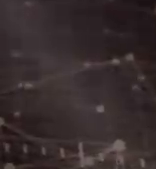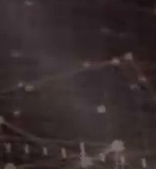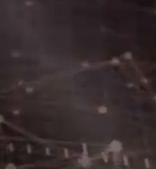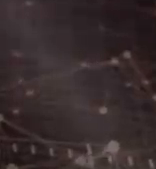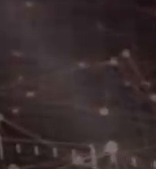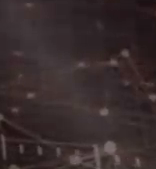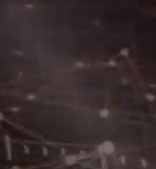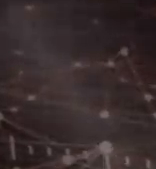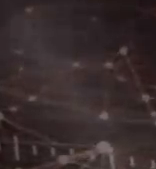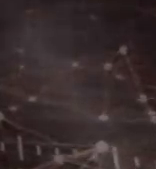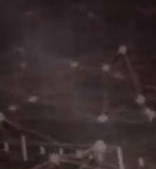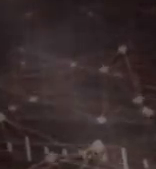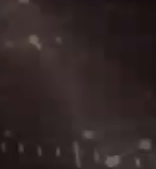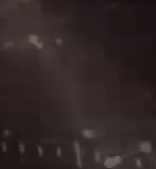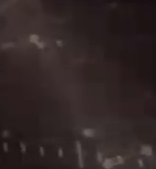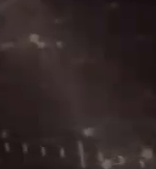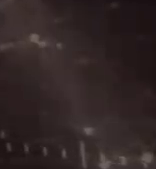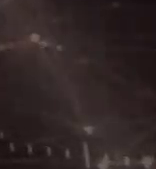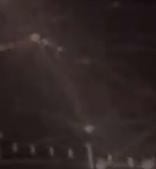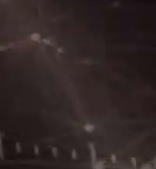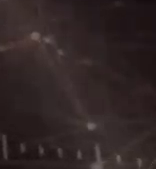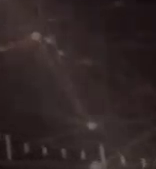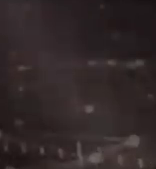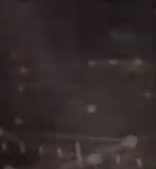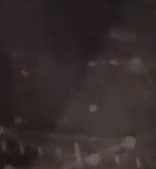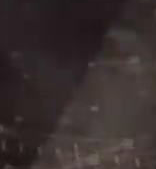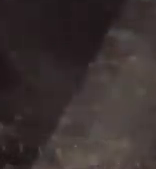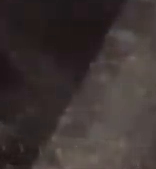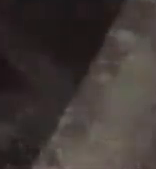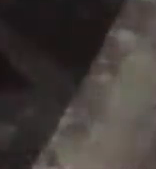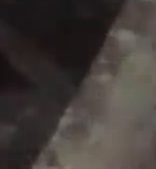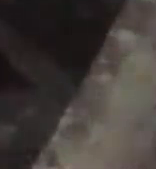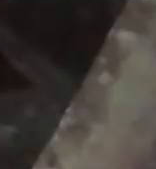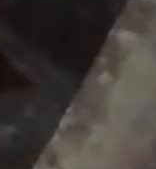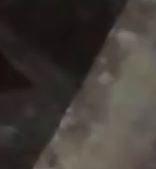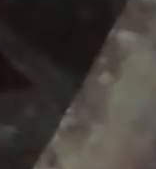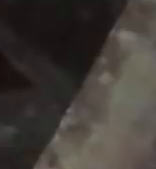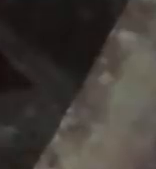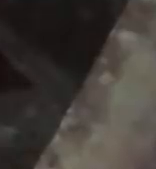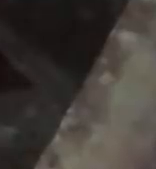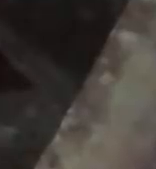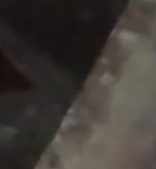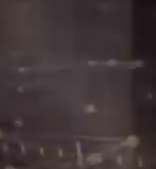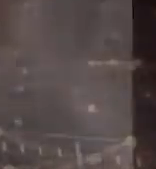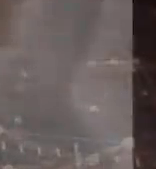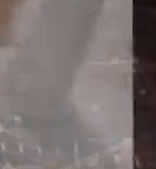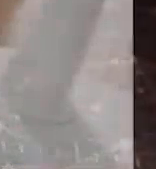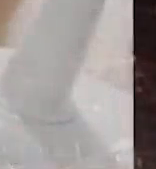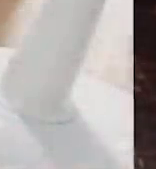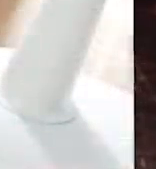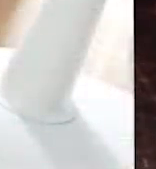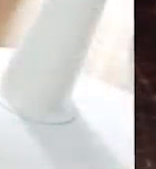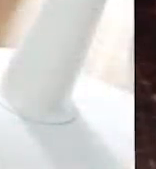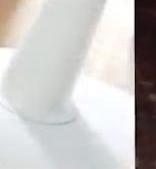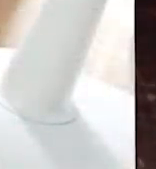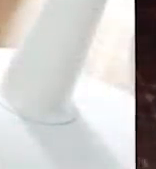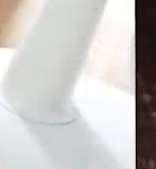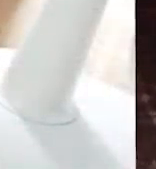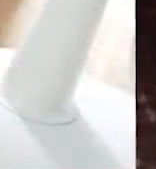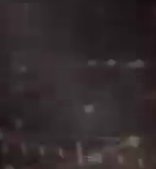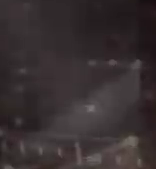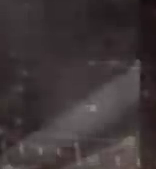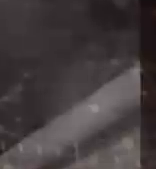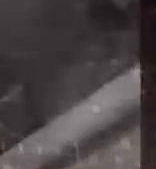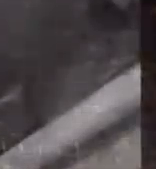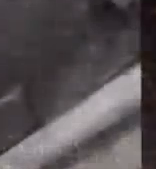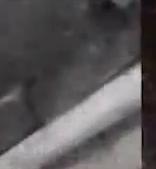ng agency ng Magic Knight. Walang maayos na iniwan kami dito, walang maayos na tulugan, walang pagkain, at sa mga